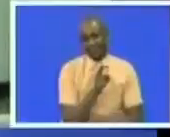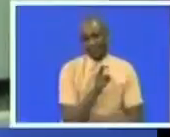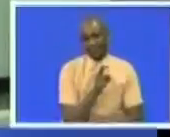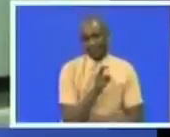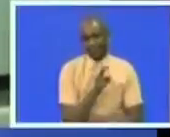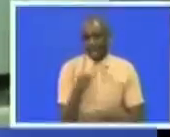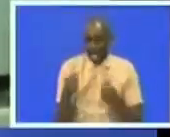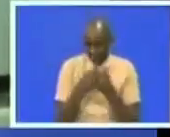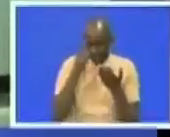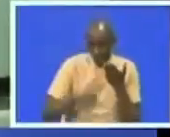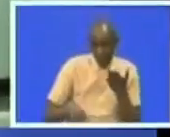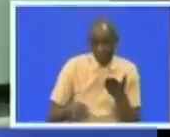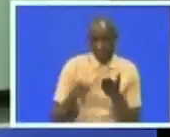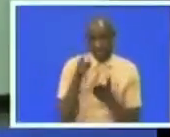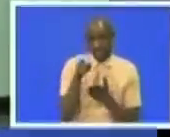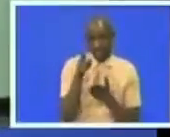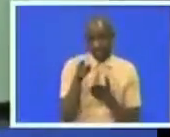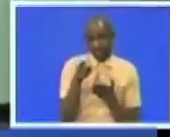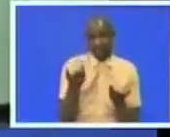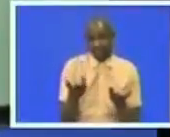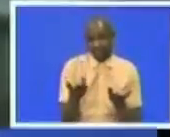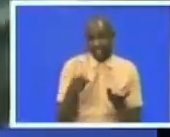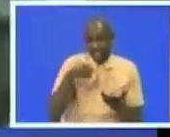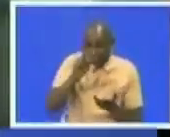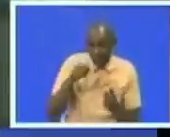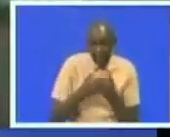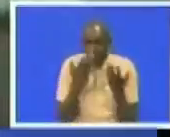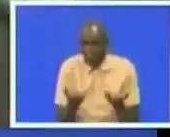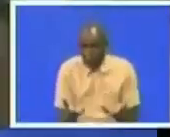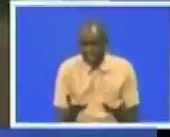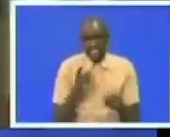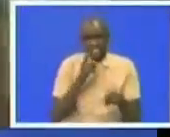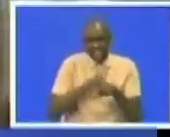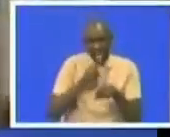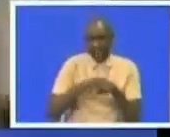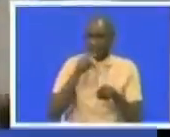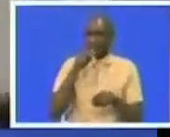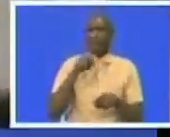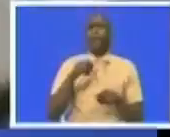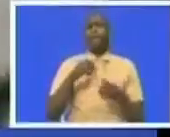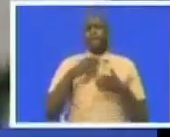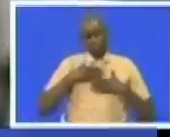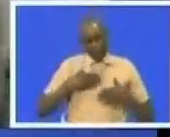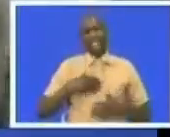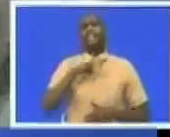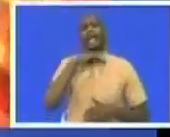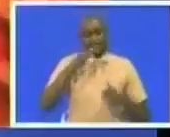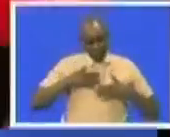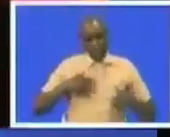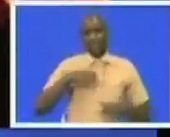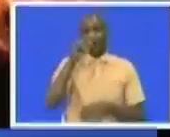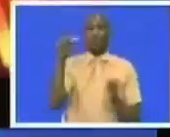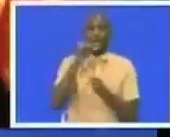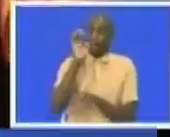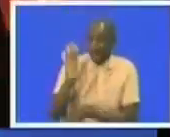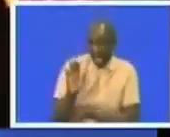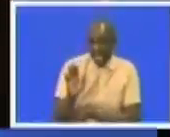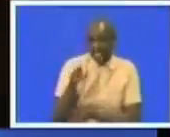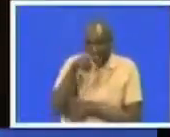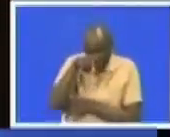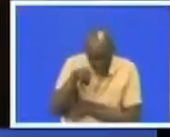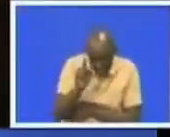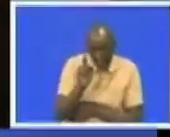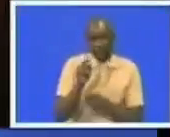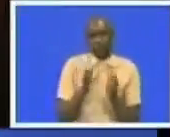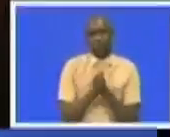Kikawa kizaazaa, balaa, belua baada ya maiti kupatikana ndani ya gari walimokuwa. Vijana hao Cyrus